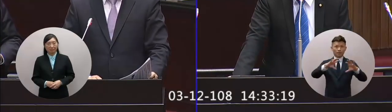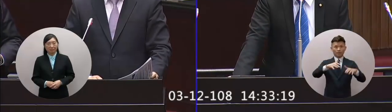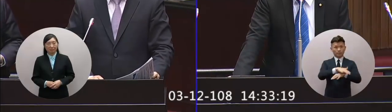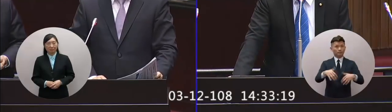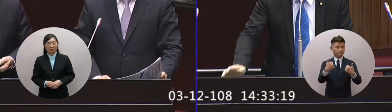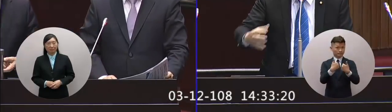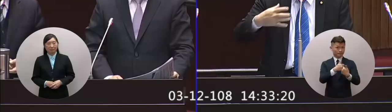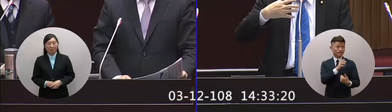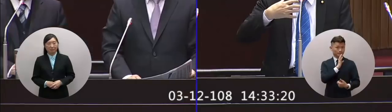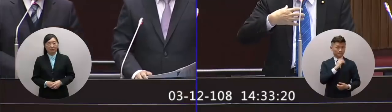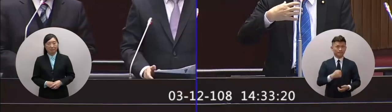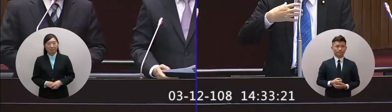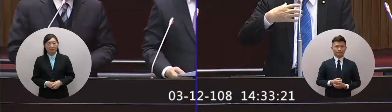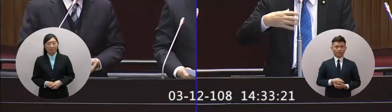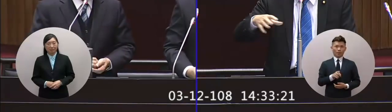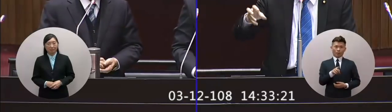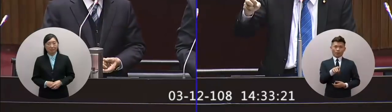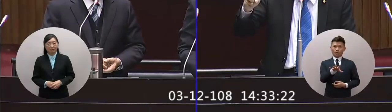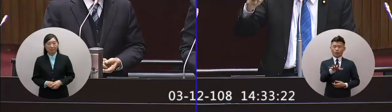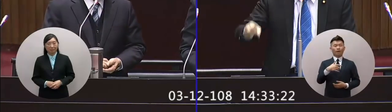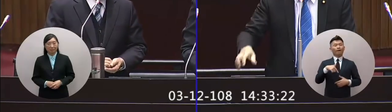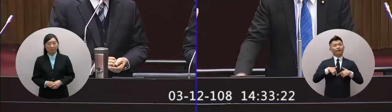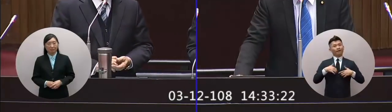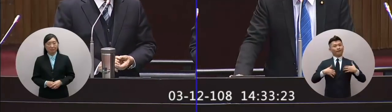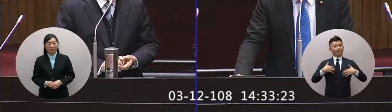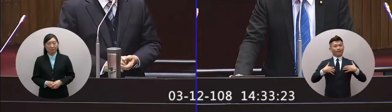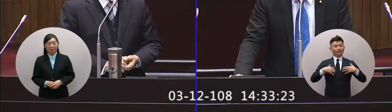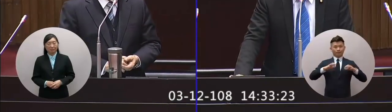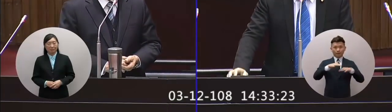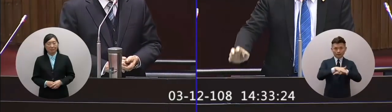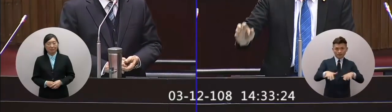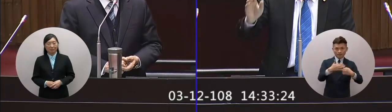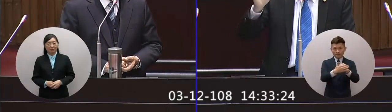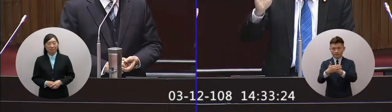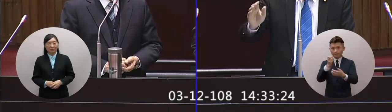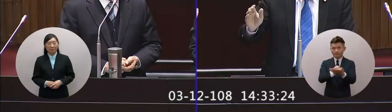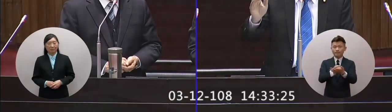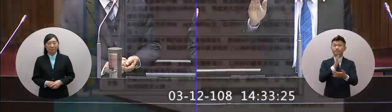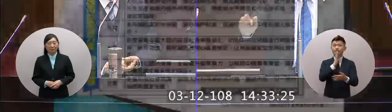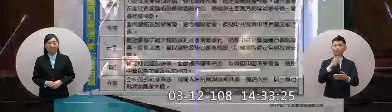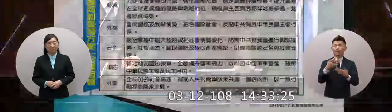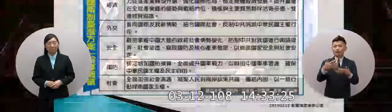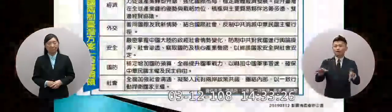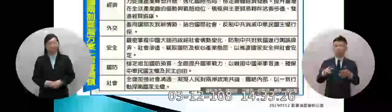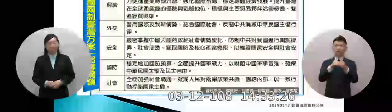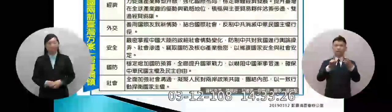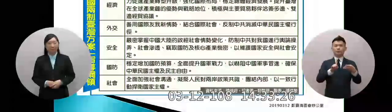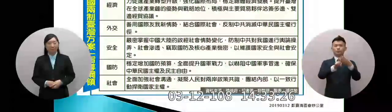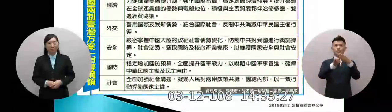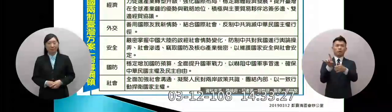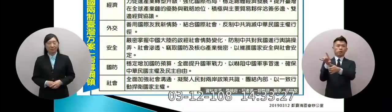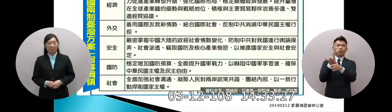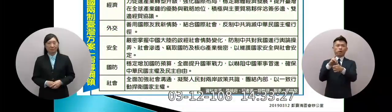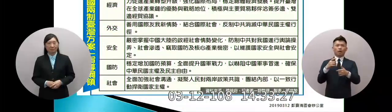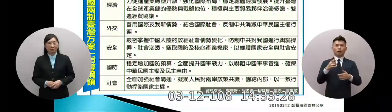吼？我看了这是欢喜啦，表示我们的国安动起来。因为足侪人吼，假着民主之名，假着言